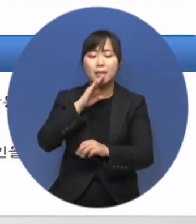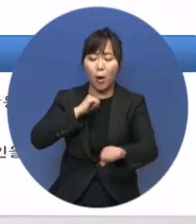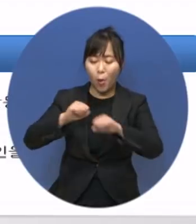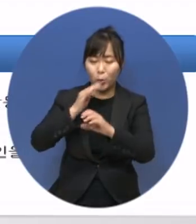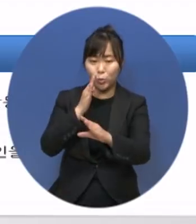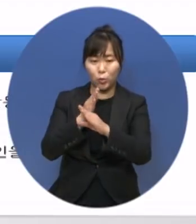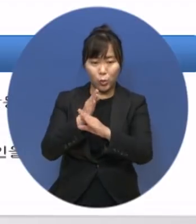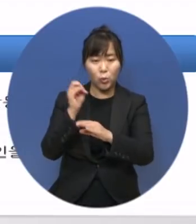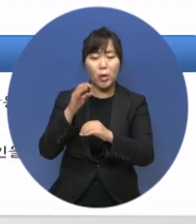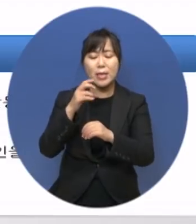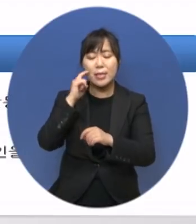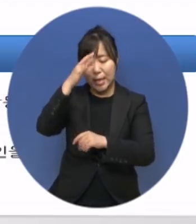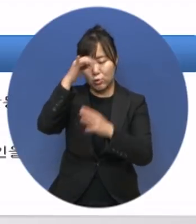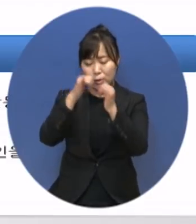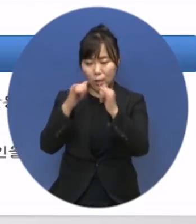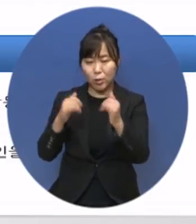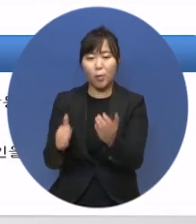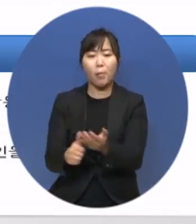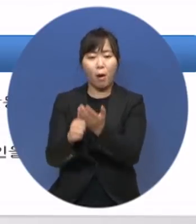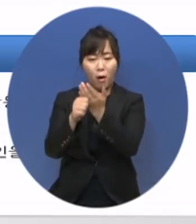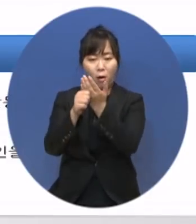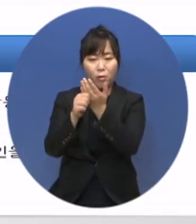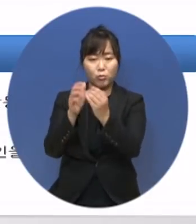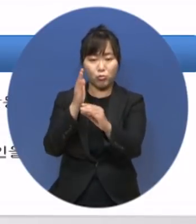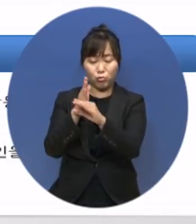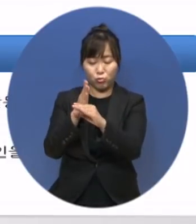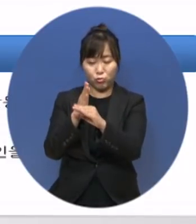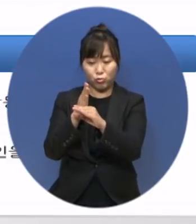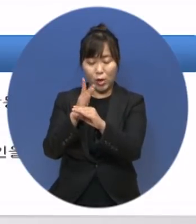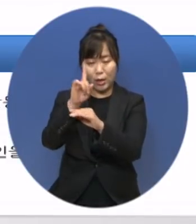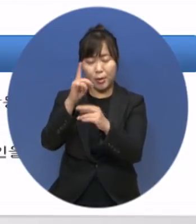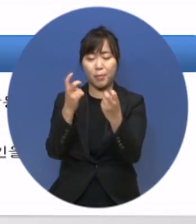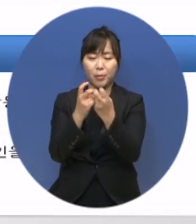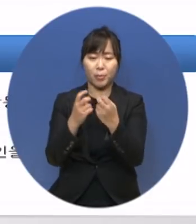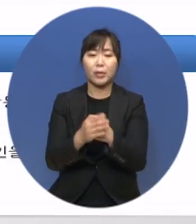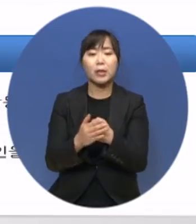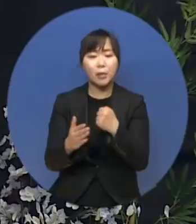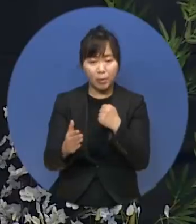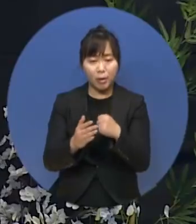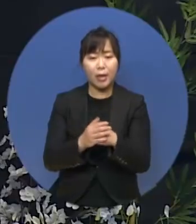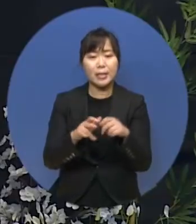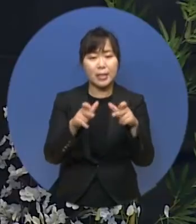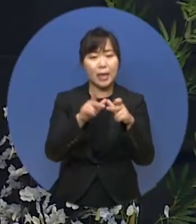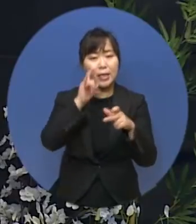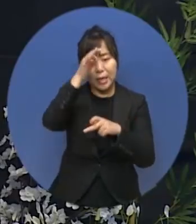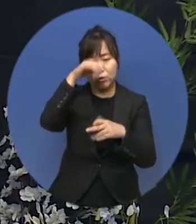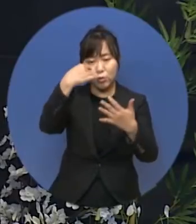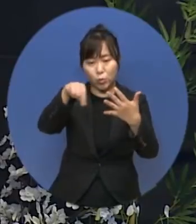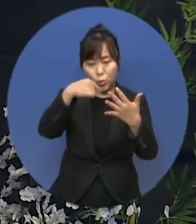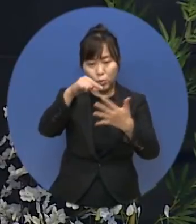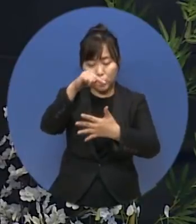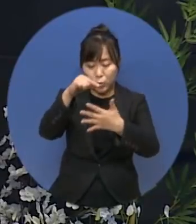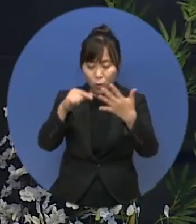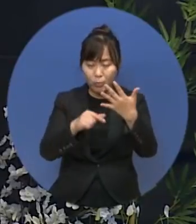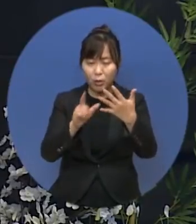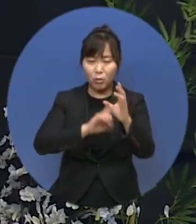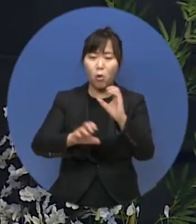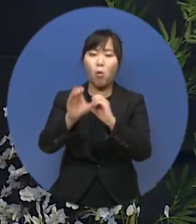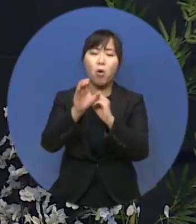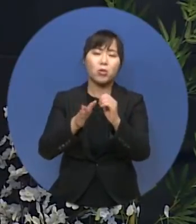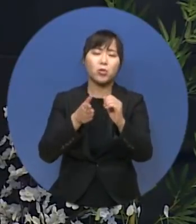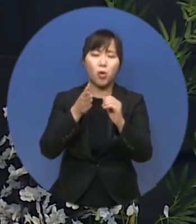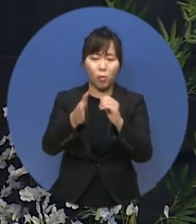있고 예술인으로 거듭나고 있는 경로가 되고 있습니다. 따라서 장애인 예술 교육 프로그램이